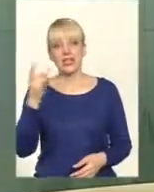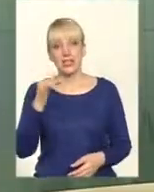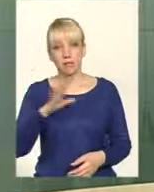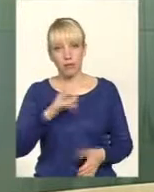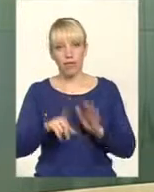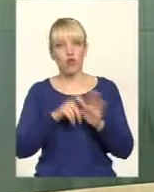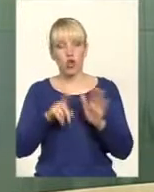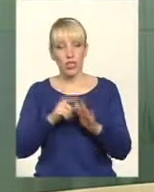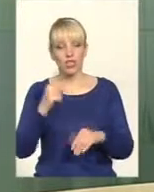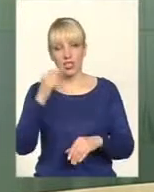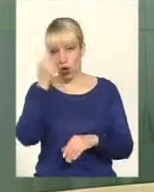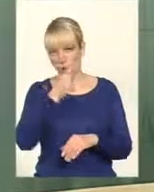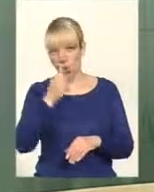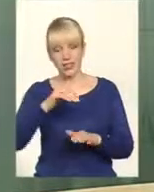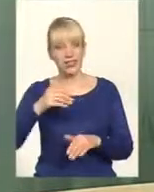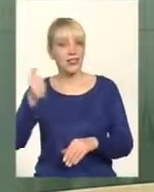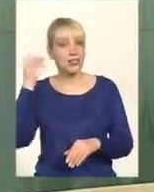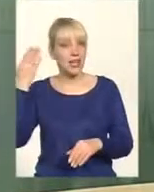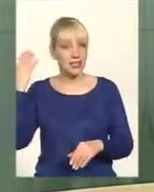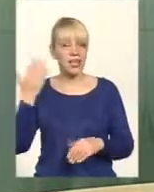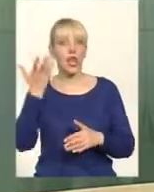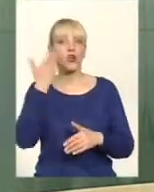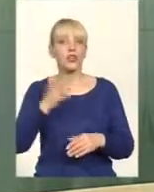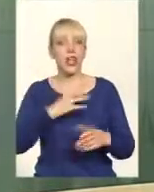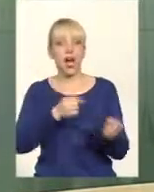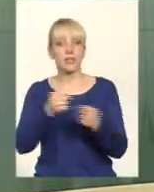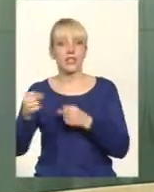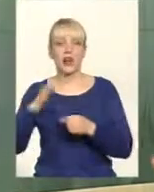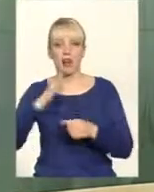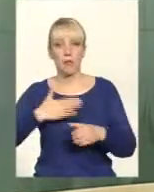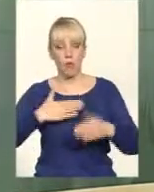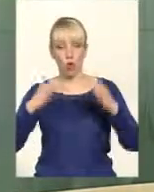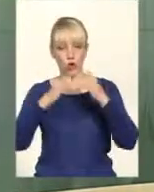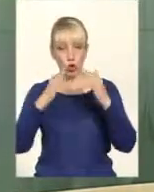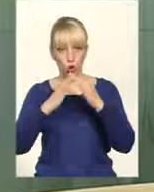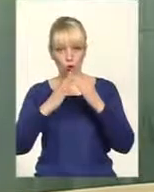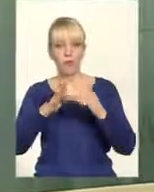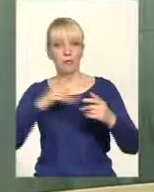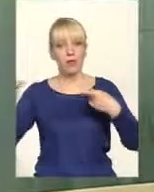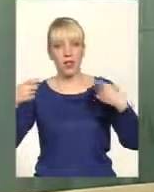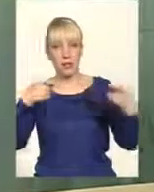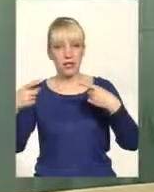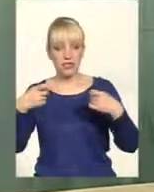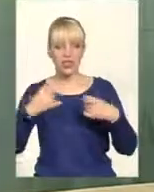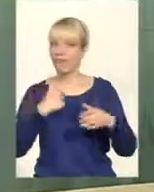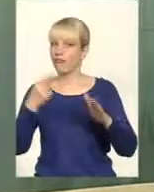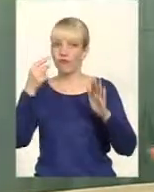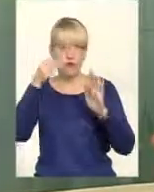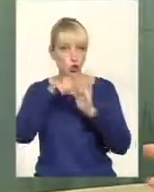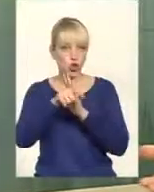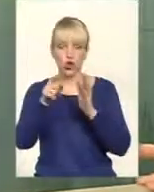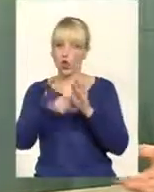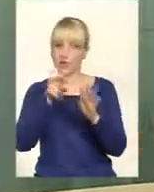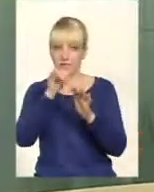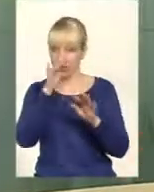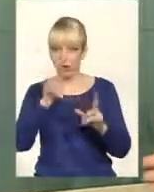назад, після того, як обстріляли мій дом із вогнестрільного оружия, велика перестрілка була, іменно в Донецьку я не заїжджав, я не можу